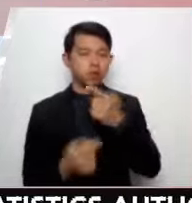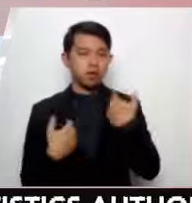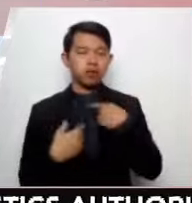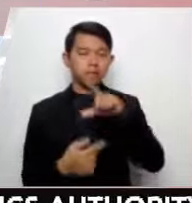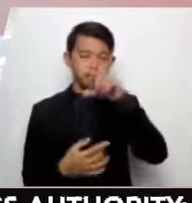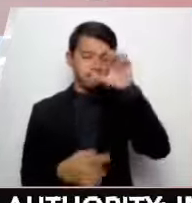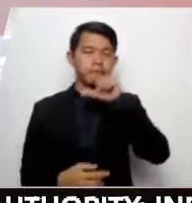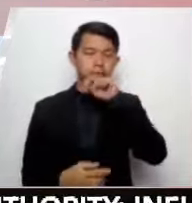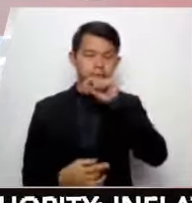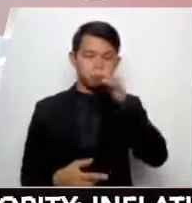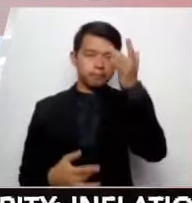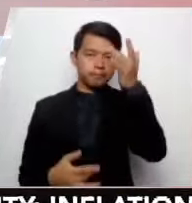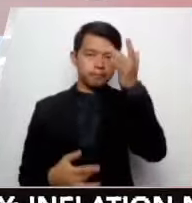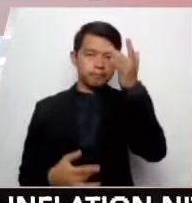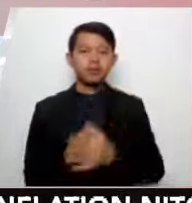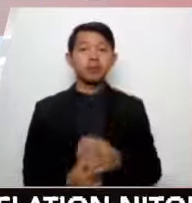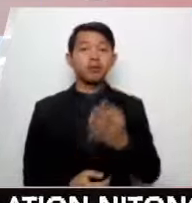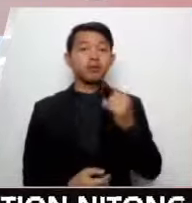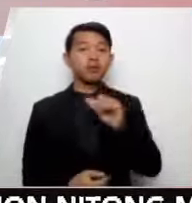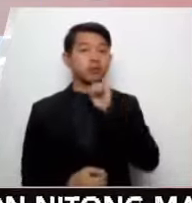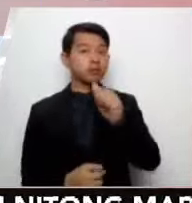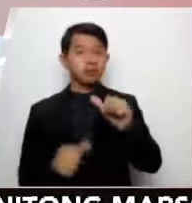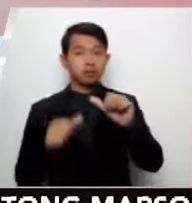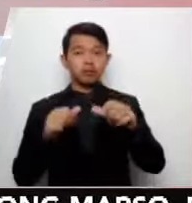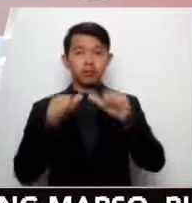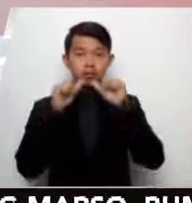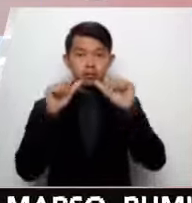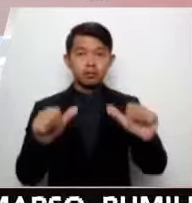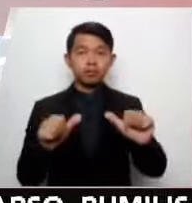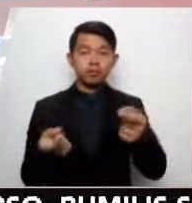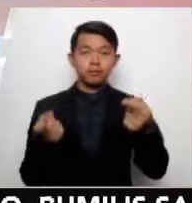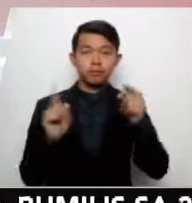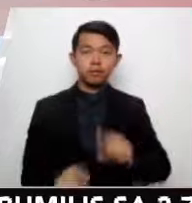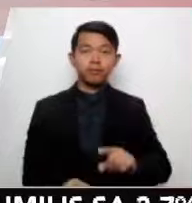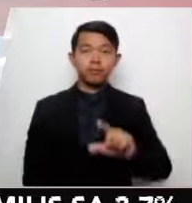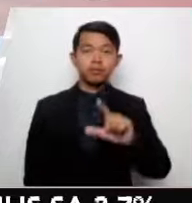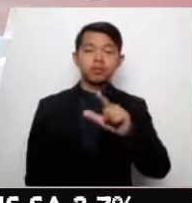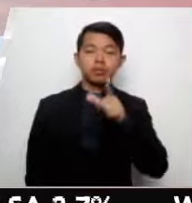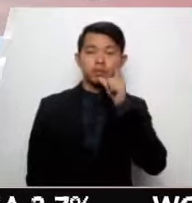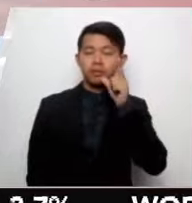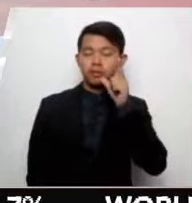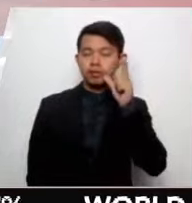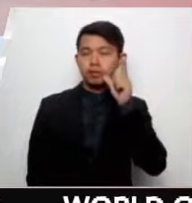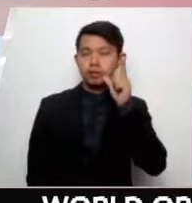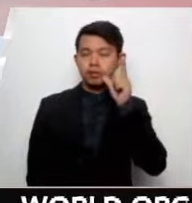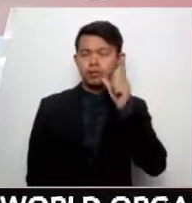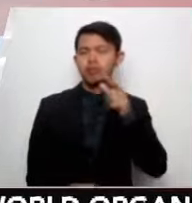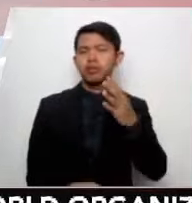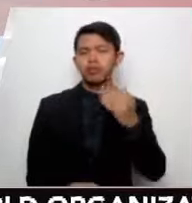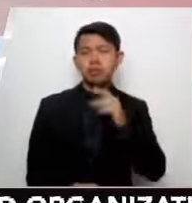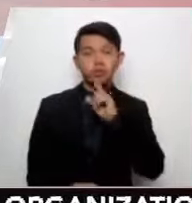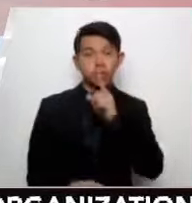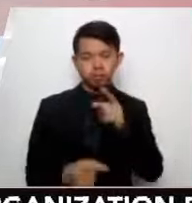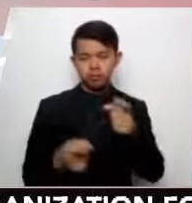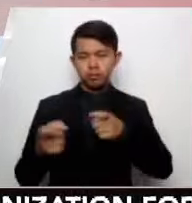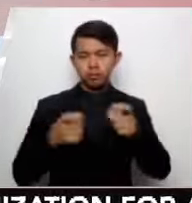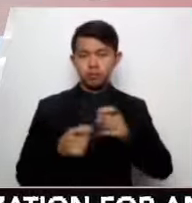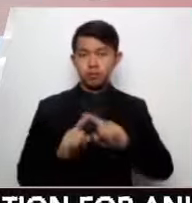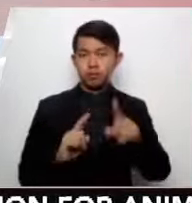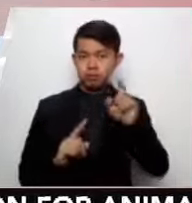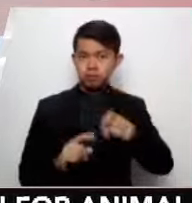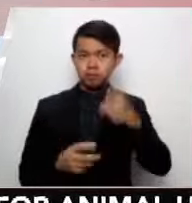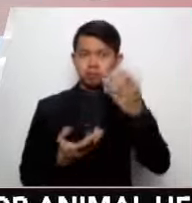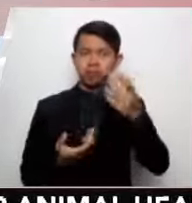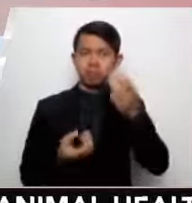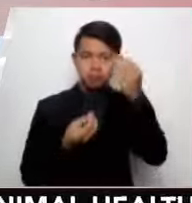inanunsyo itong nangyari diyan sa Leyte ah Although na-contain na ngayon pero locally ho ba inanunsyo para maabisuhan yung mga nag-aalaga ng